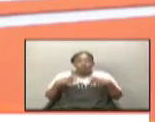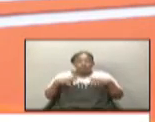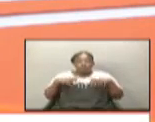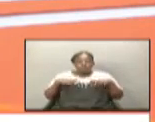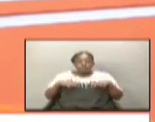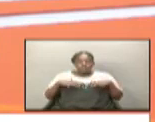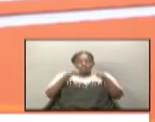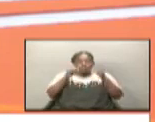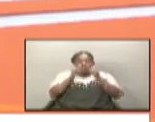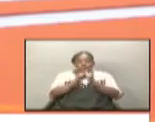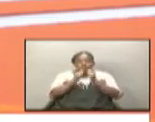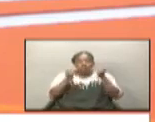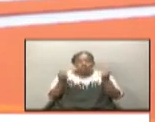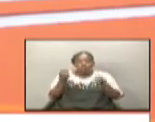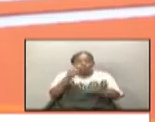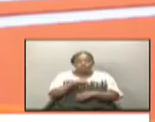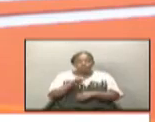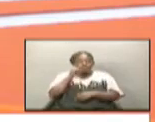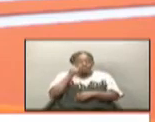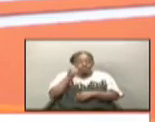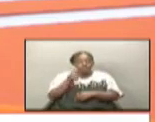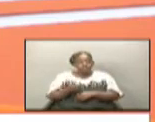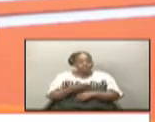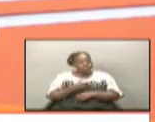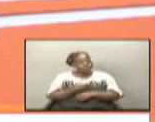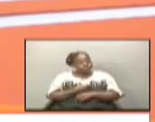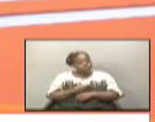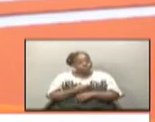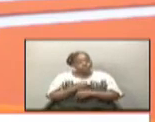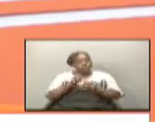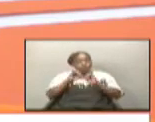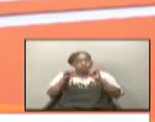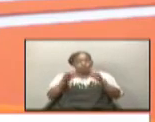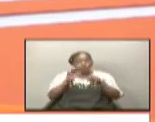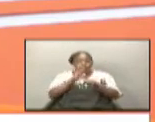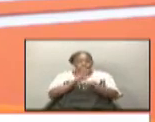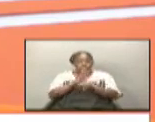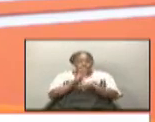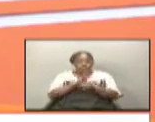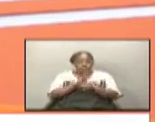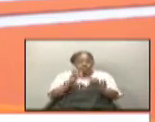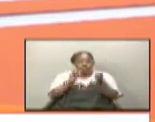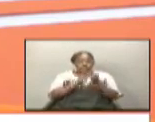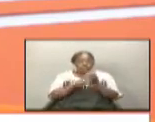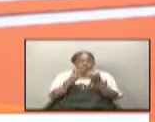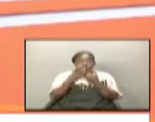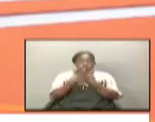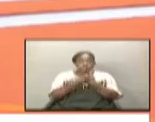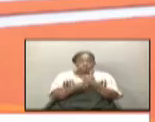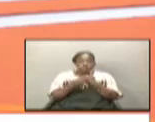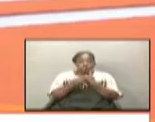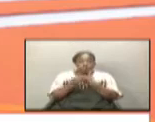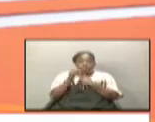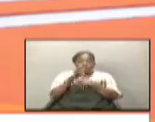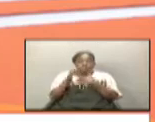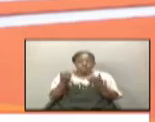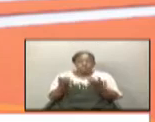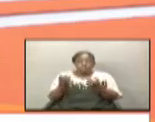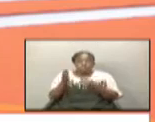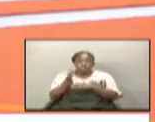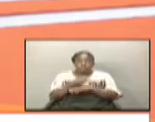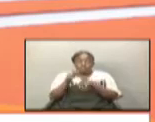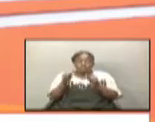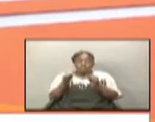kuumuzamu Bukedde w'olunaku olw'enkya wona ndi ttaano. Alimu amawulire mangi nnyo wattukeera weekwate kopiyo. Kakati minisita